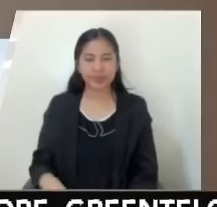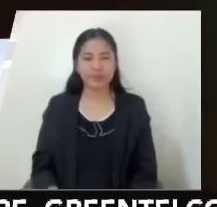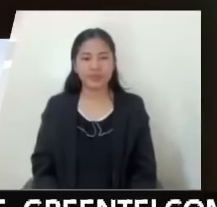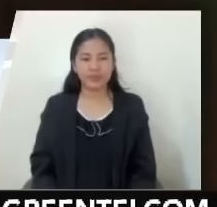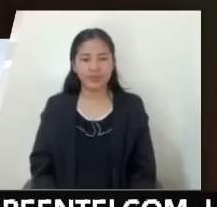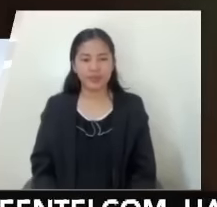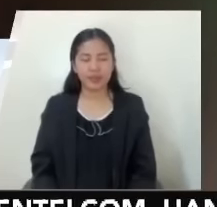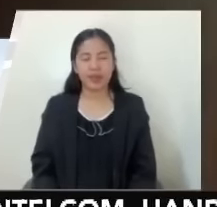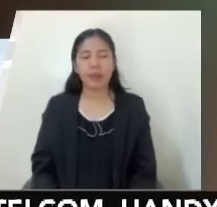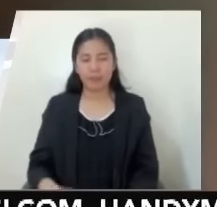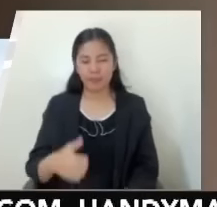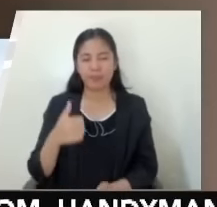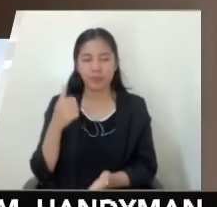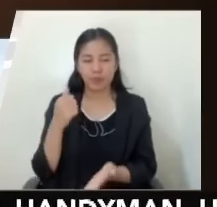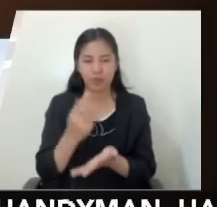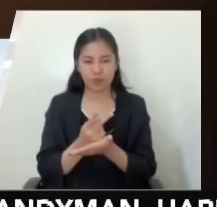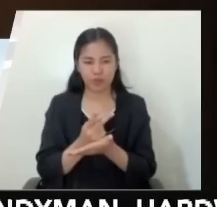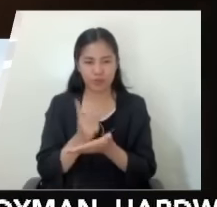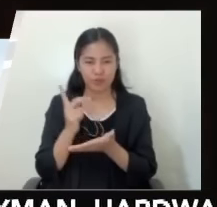sa entry ni Gabby.